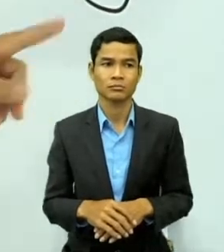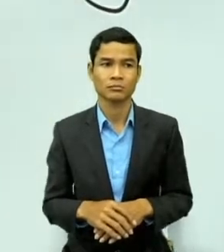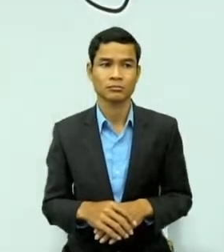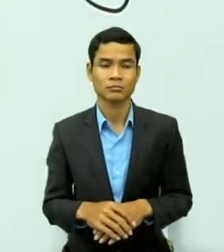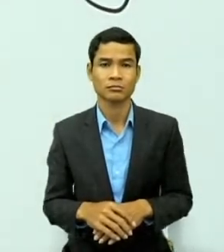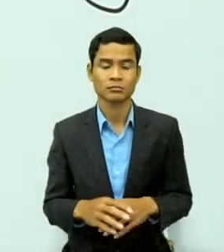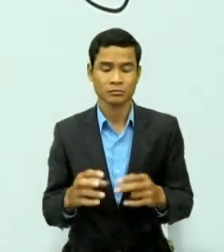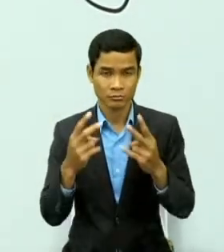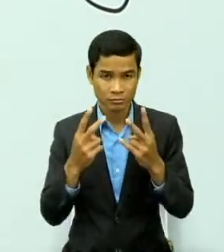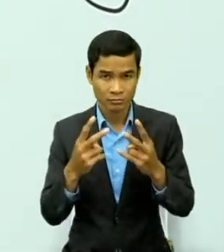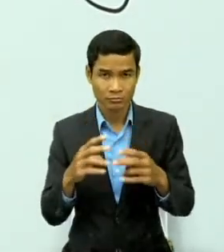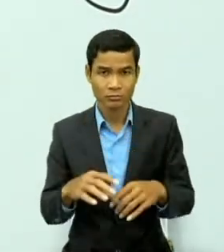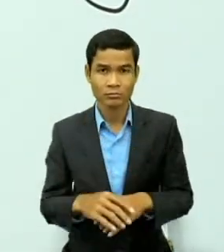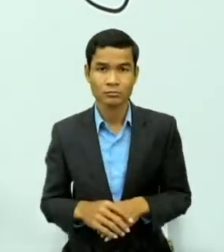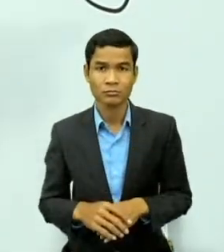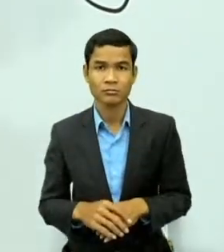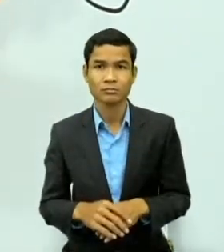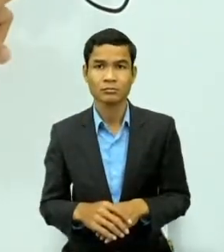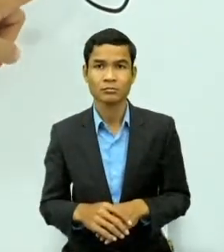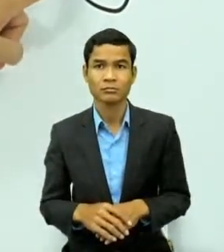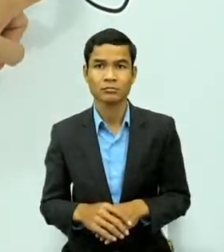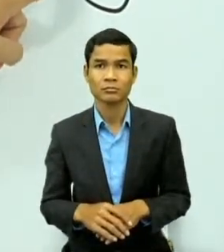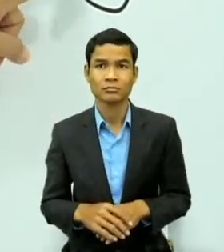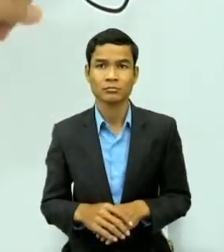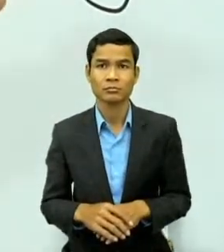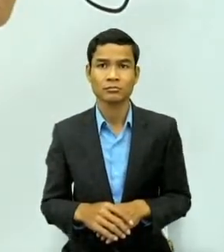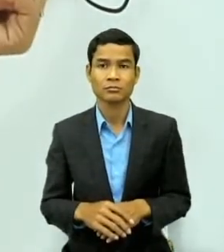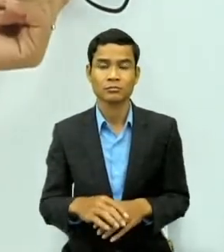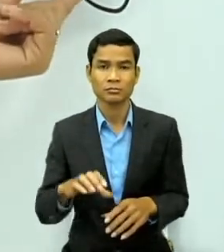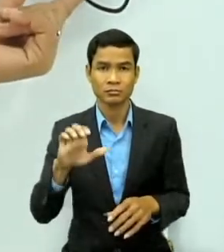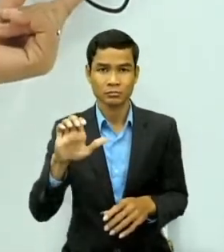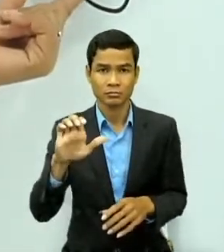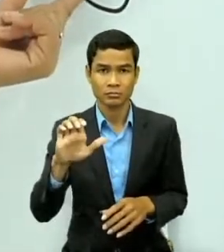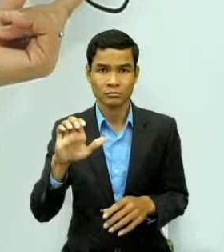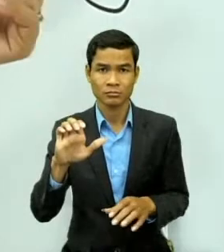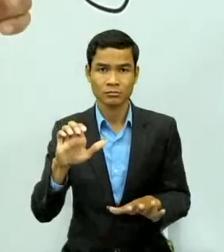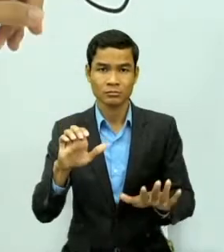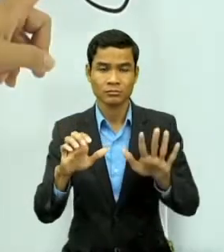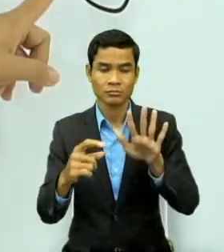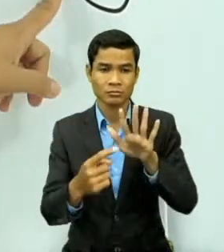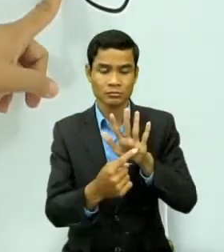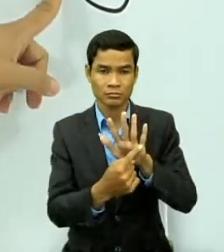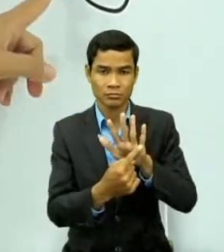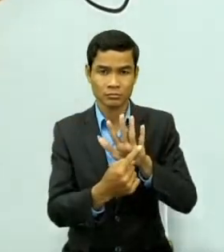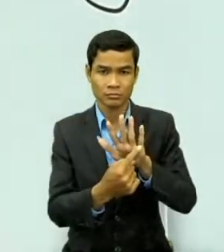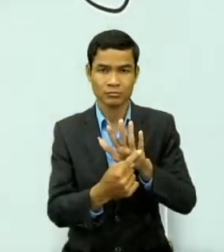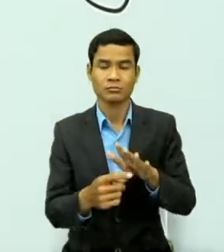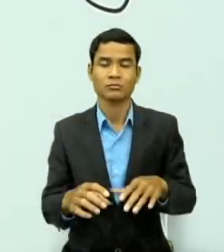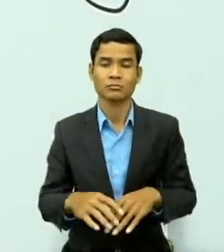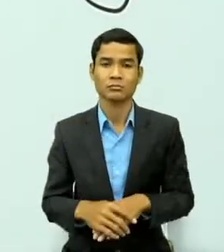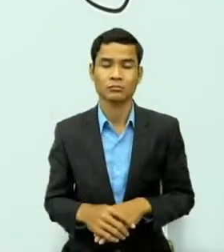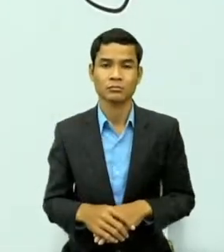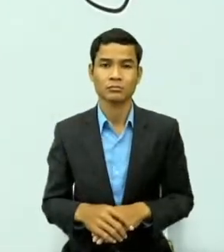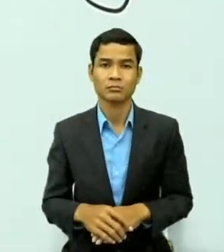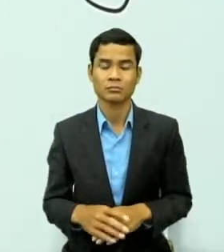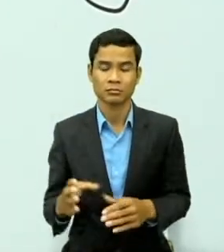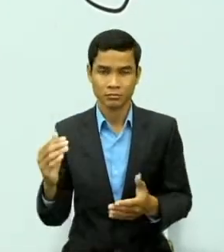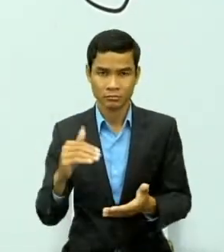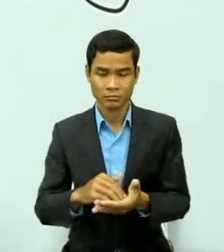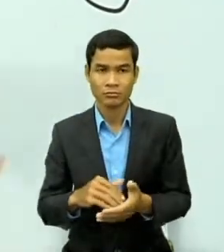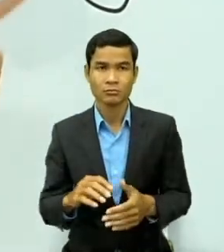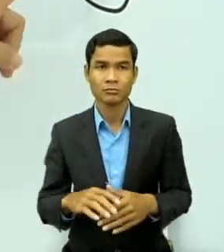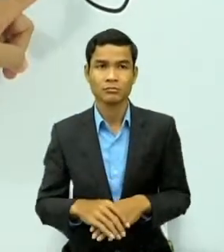ចាផ្ទៀងផ្ទាត់ឆអឺឈើម្ដងទៀ